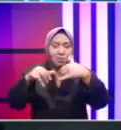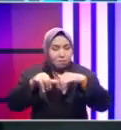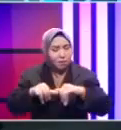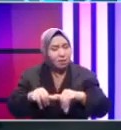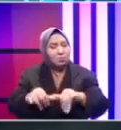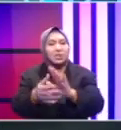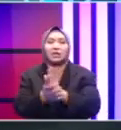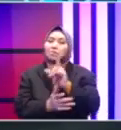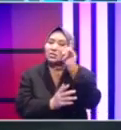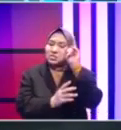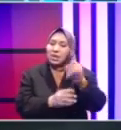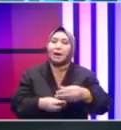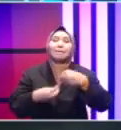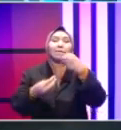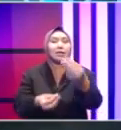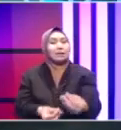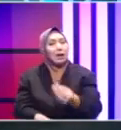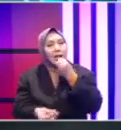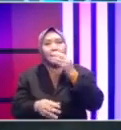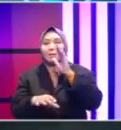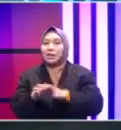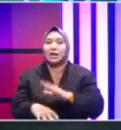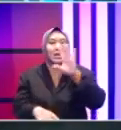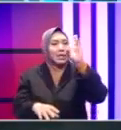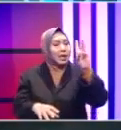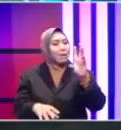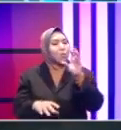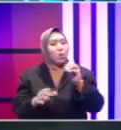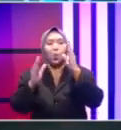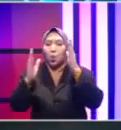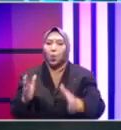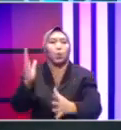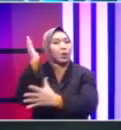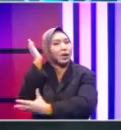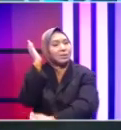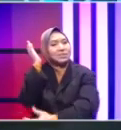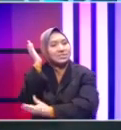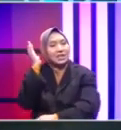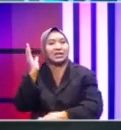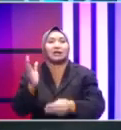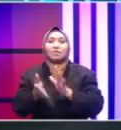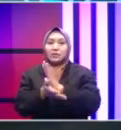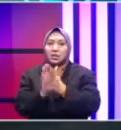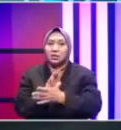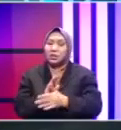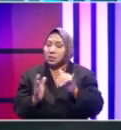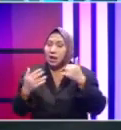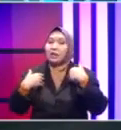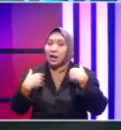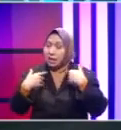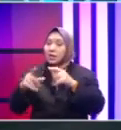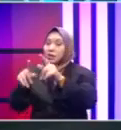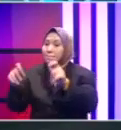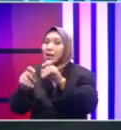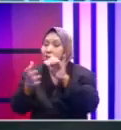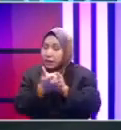miskin maka hendaklah memberi makan kepada 60 orang miskin Alhamdulillah terima Alhamdulillah adil rumahnya disitu ya